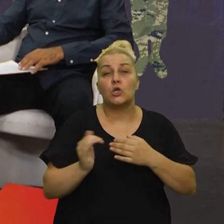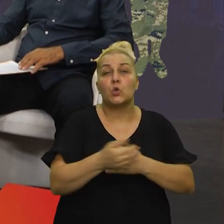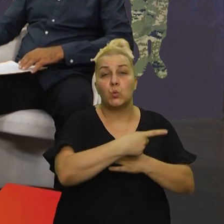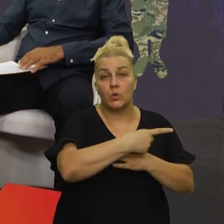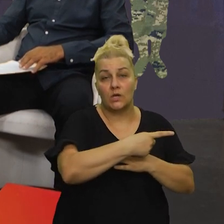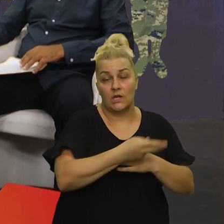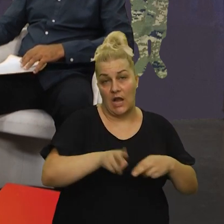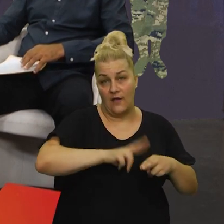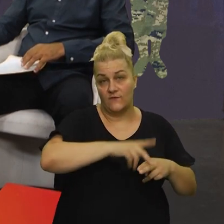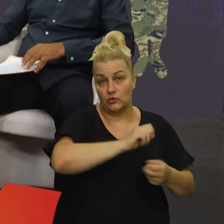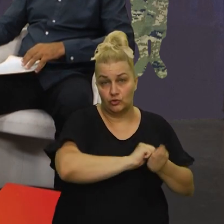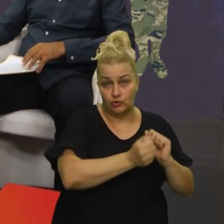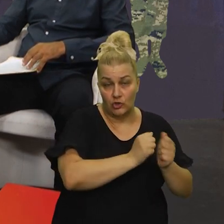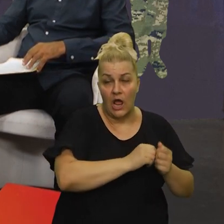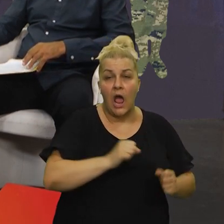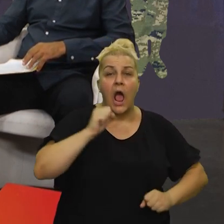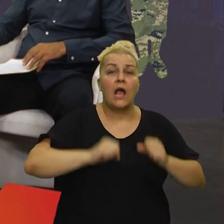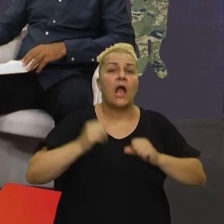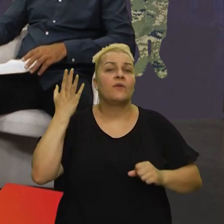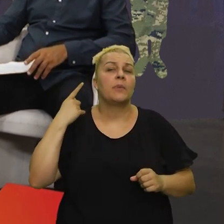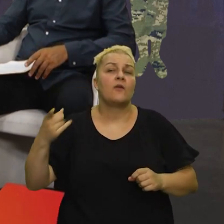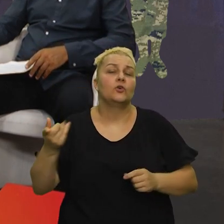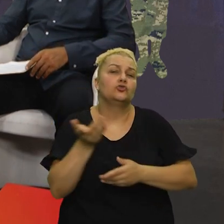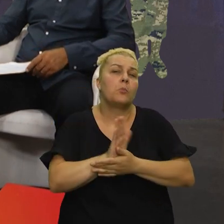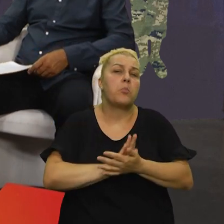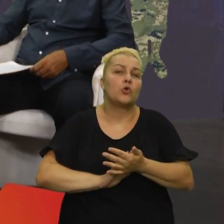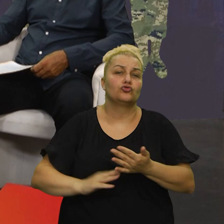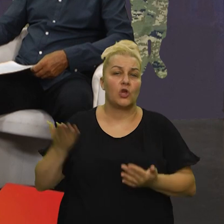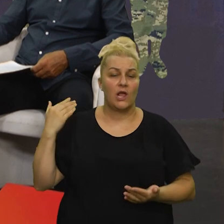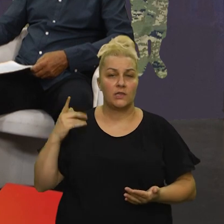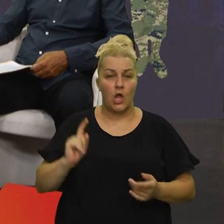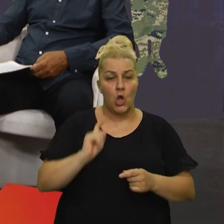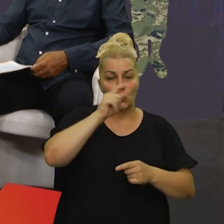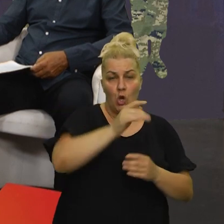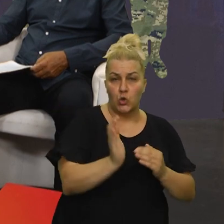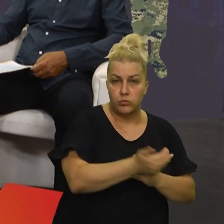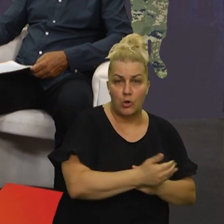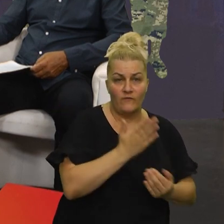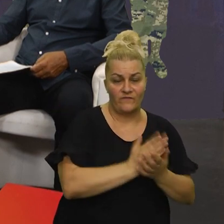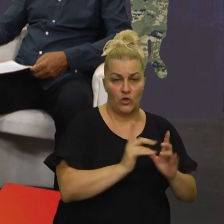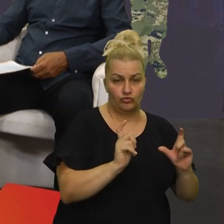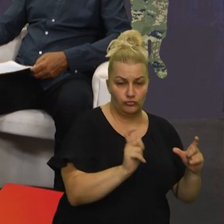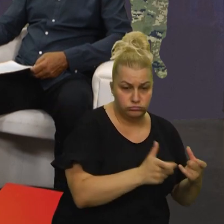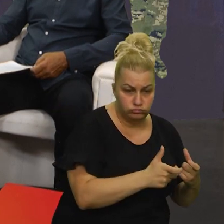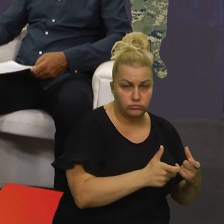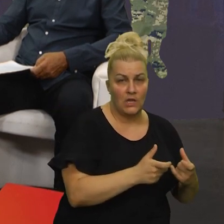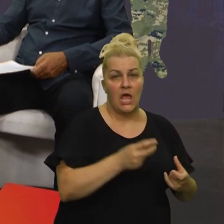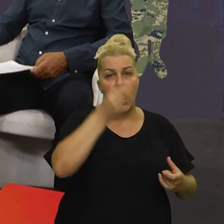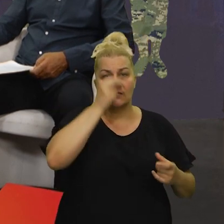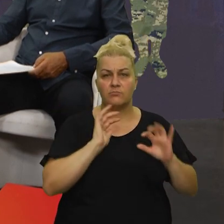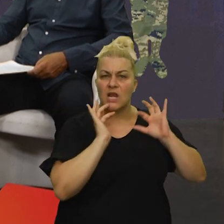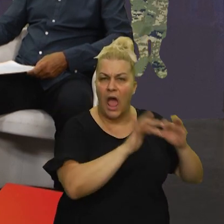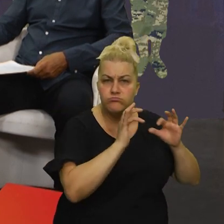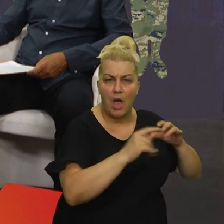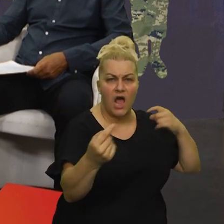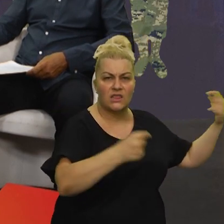domovine. Kakvi su bili vaši ti početci, taj dolazak, Dubrovnik gotovo pa okupiran, Srbi napadaju